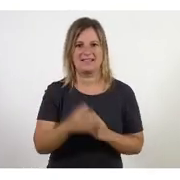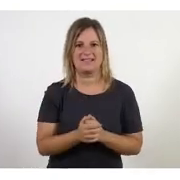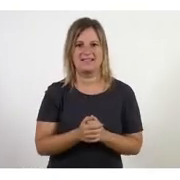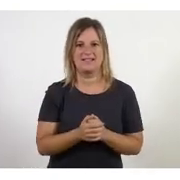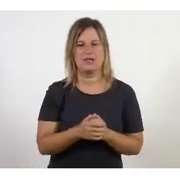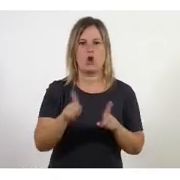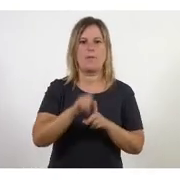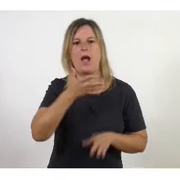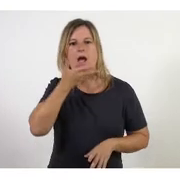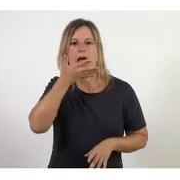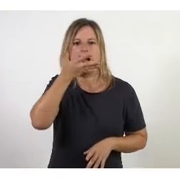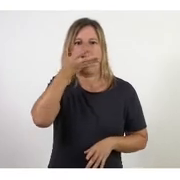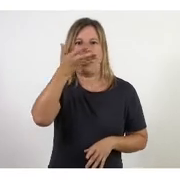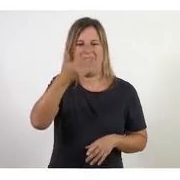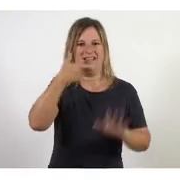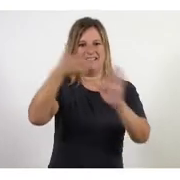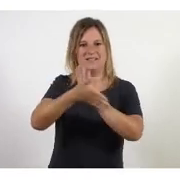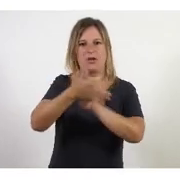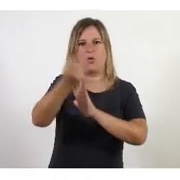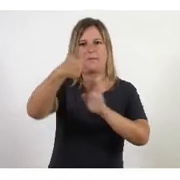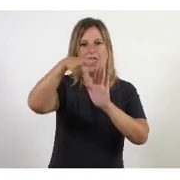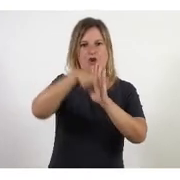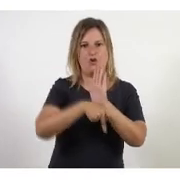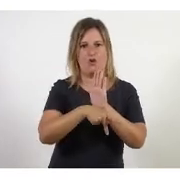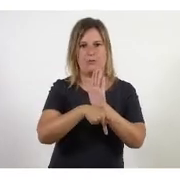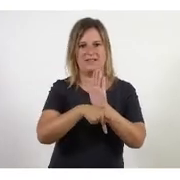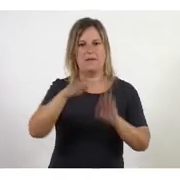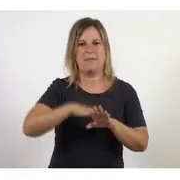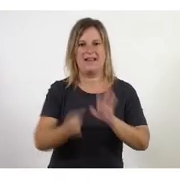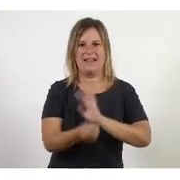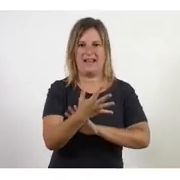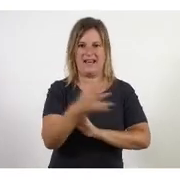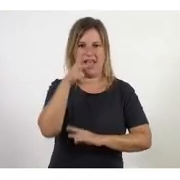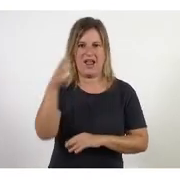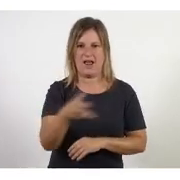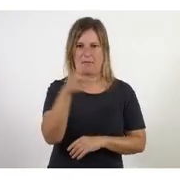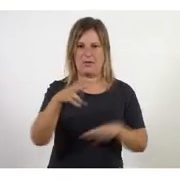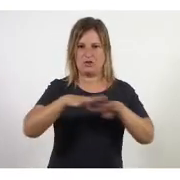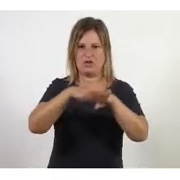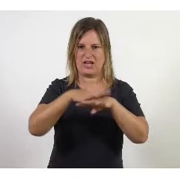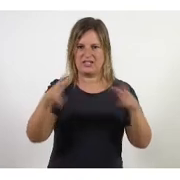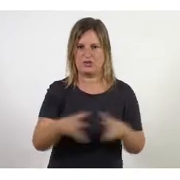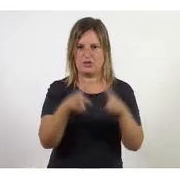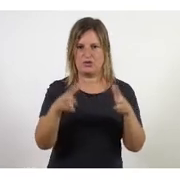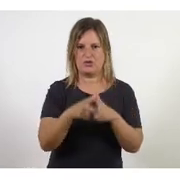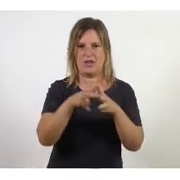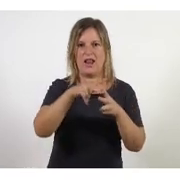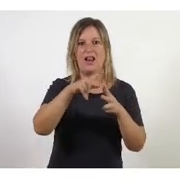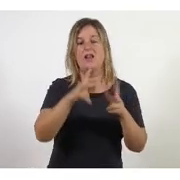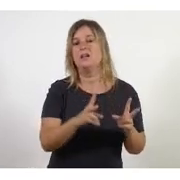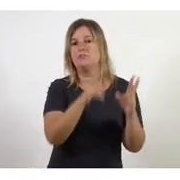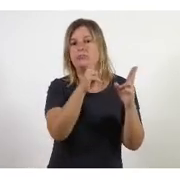escalfar motors una miqueta amb l'ABC, de la creació de vídeos per xarxes socials. En definitiva, és la creació de vídeos i farem un petit